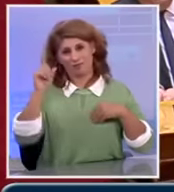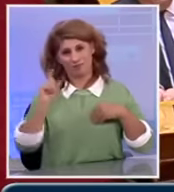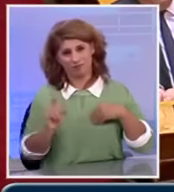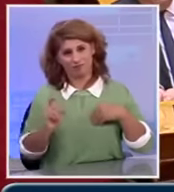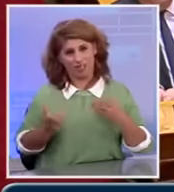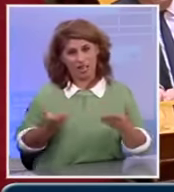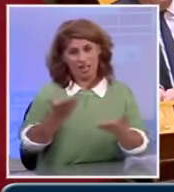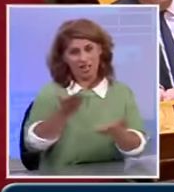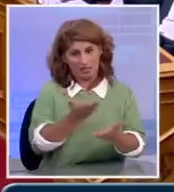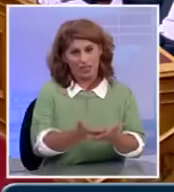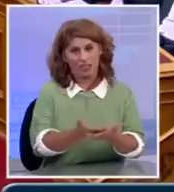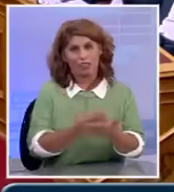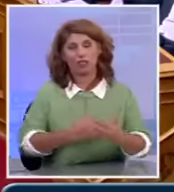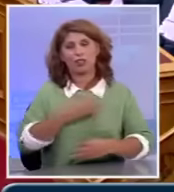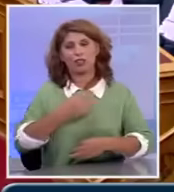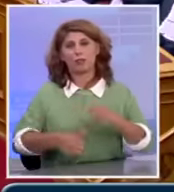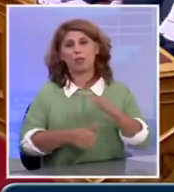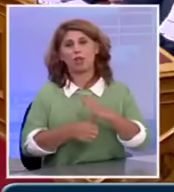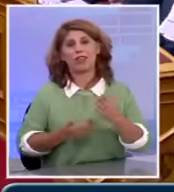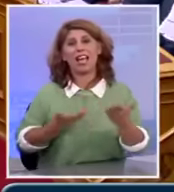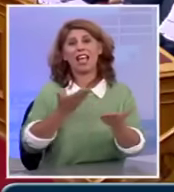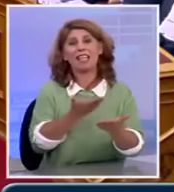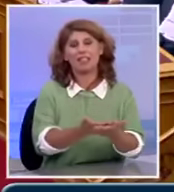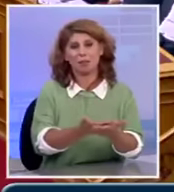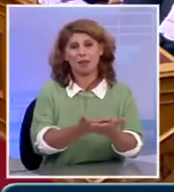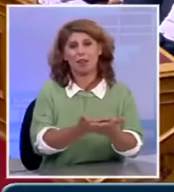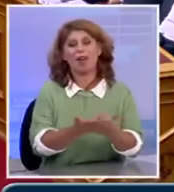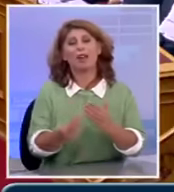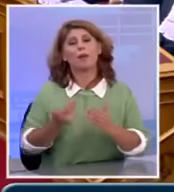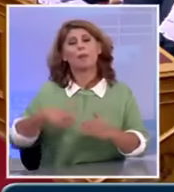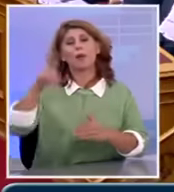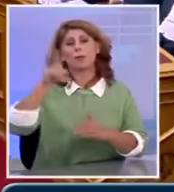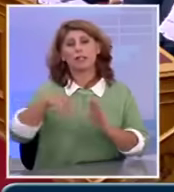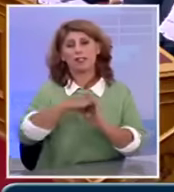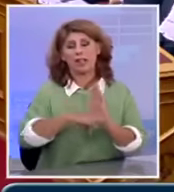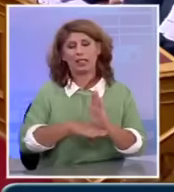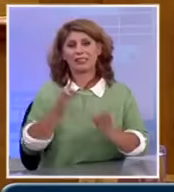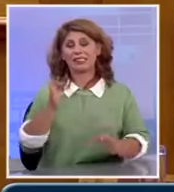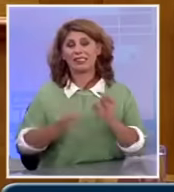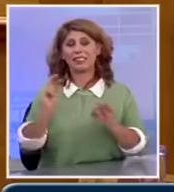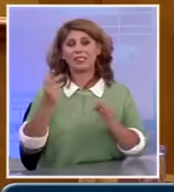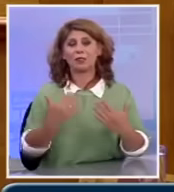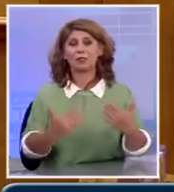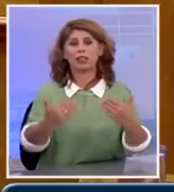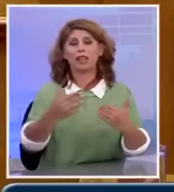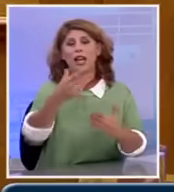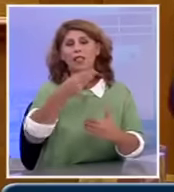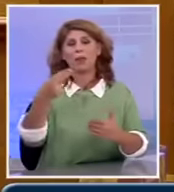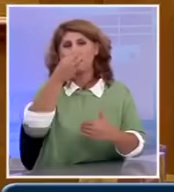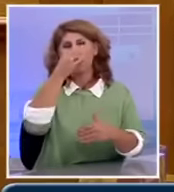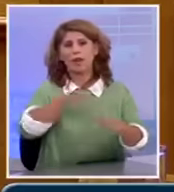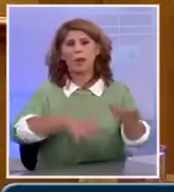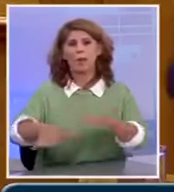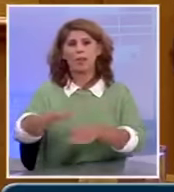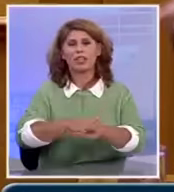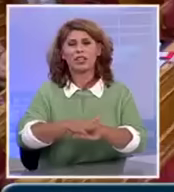καταθέτω λοιπόν κύριε πρόεδρε αίτημα για προ ημερησίας διάταξη συζήτηση στη βουλή για τη διαπλοκή και